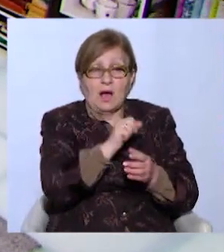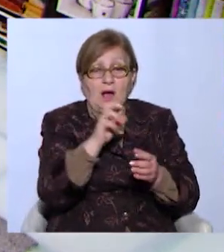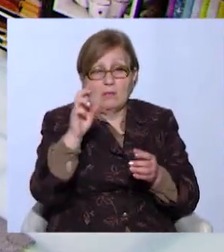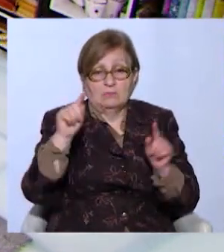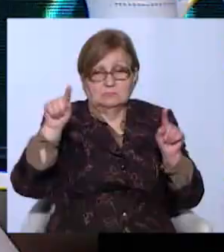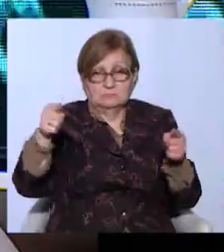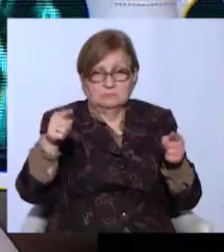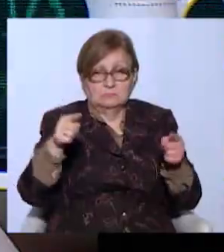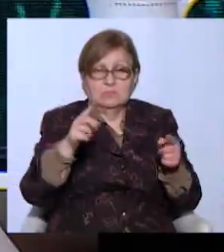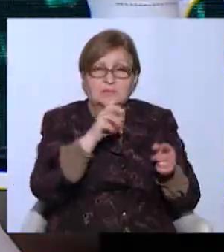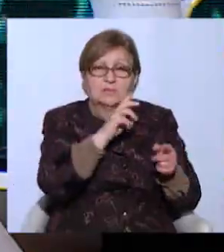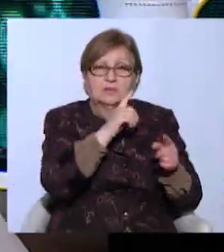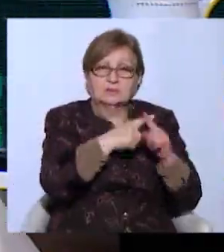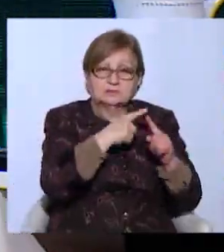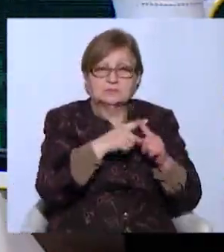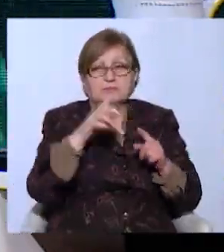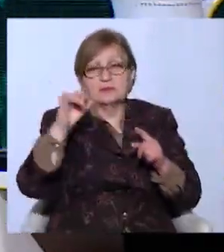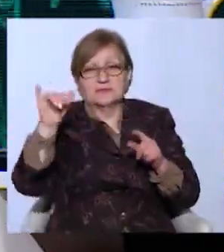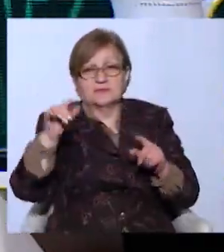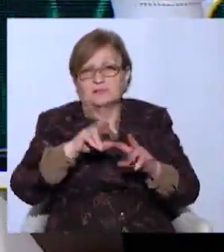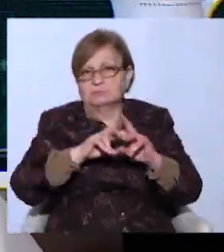წერტილების x-ები ან y-ები ემთხვევა.